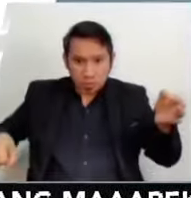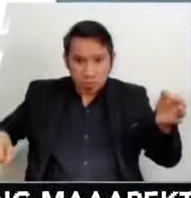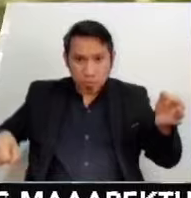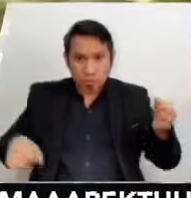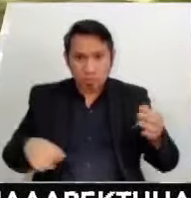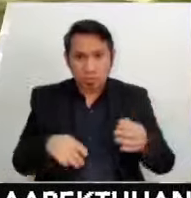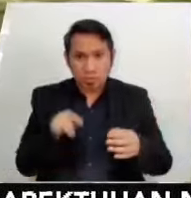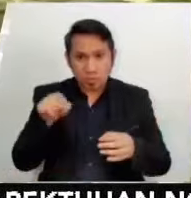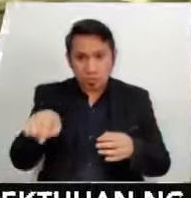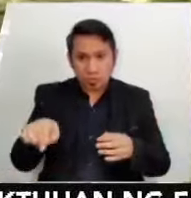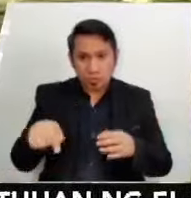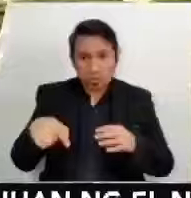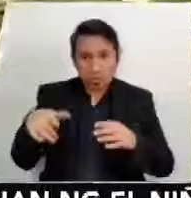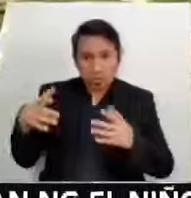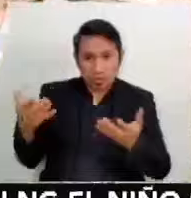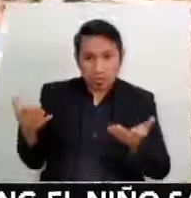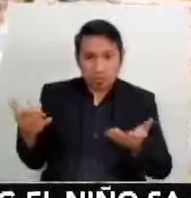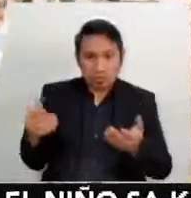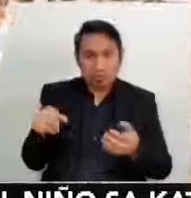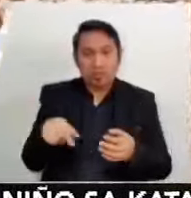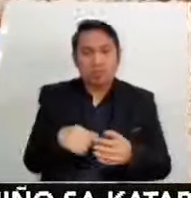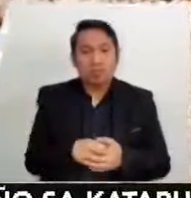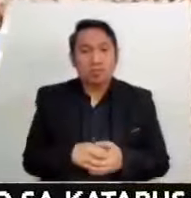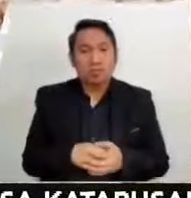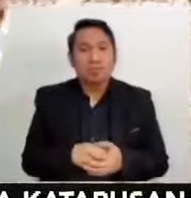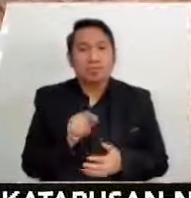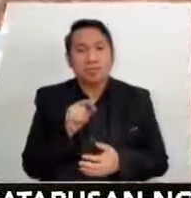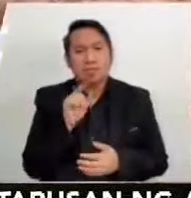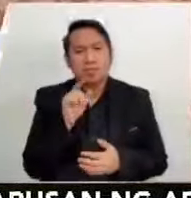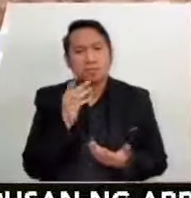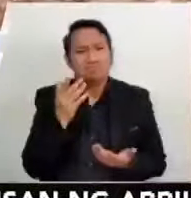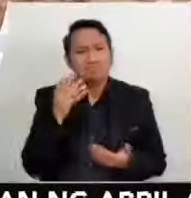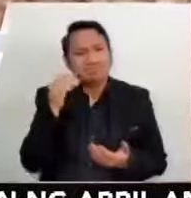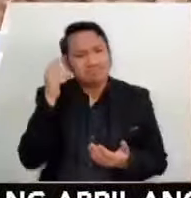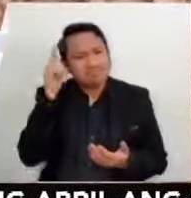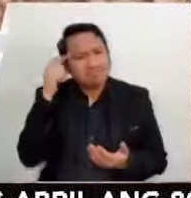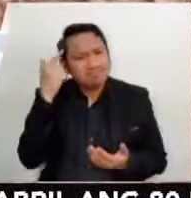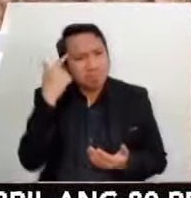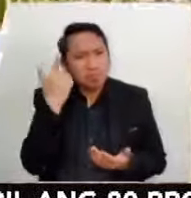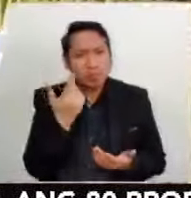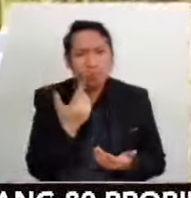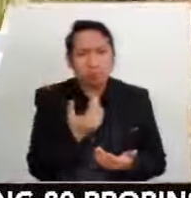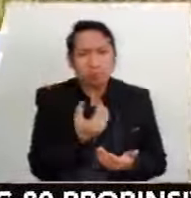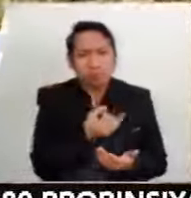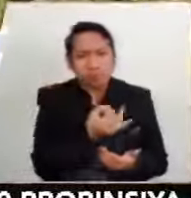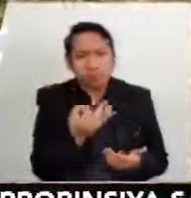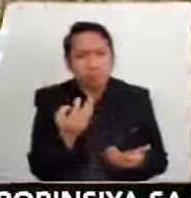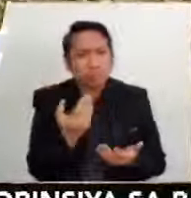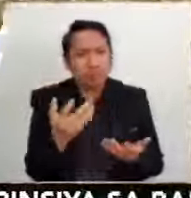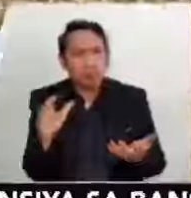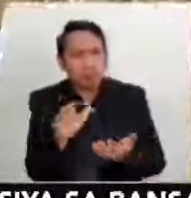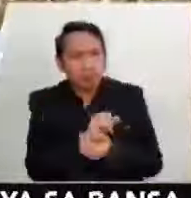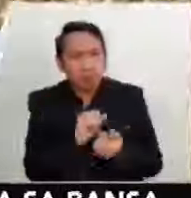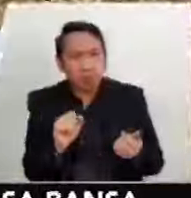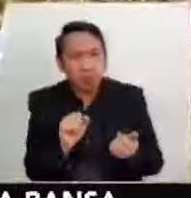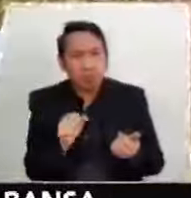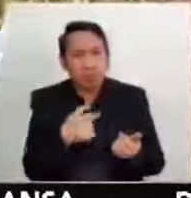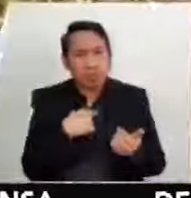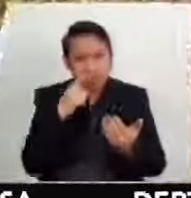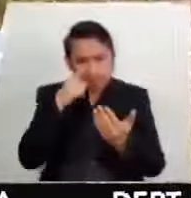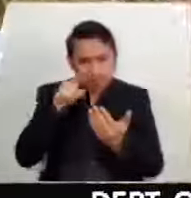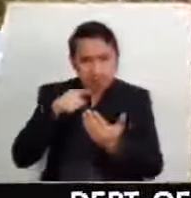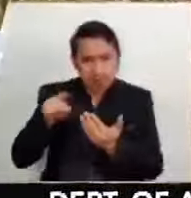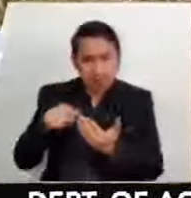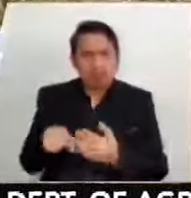nison Inaalam pa ng lokal na pamahalaan ang kabuuang danos sa pananim at Liv sts na apektado Sa